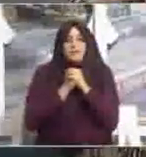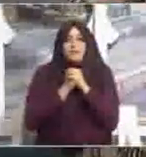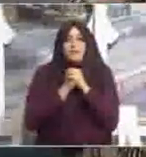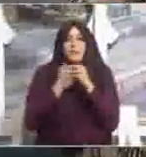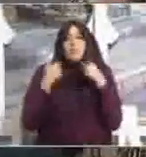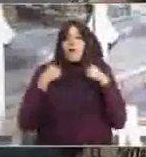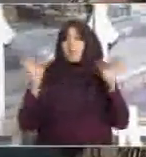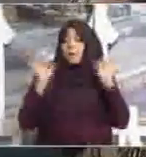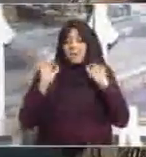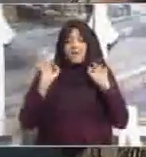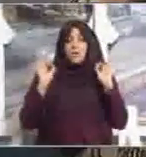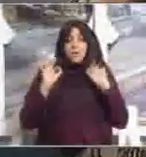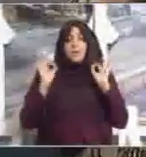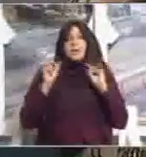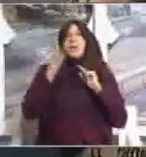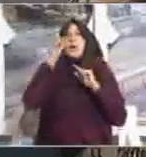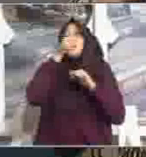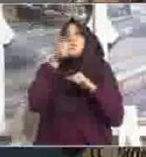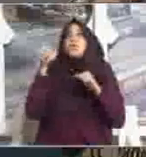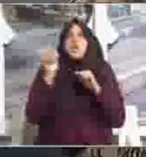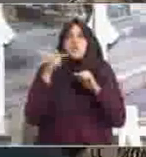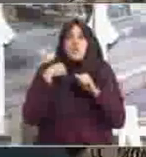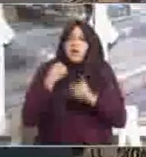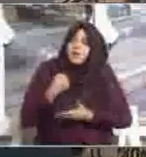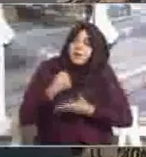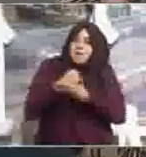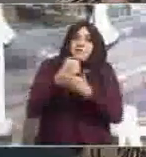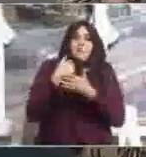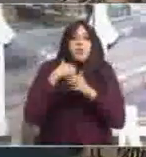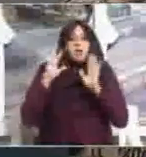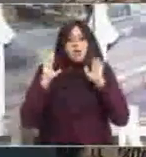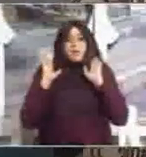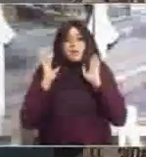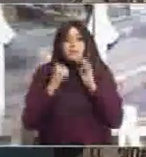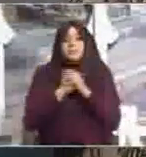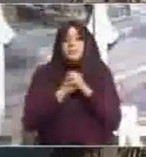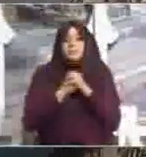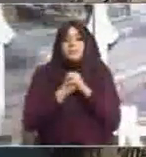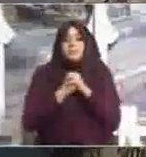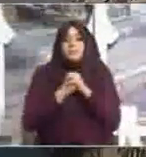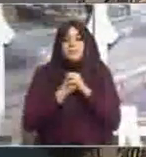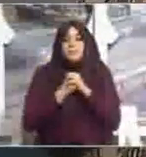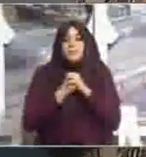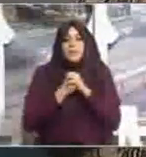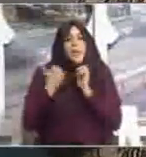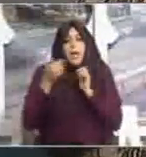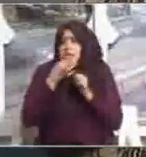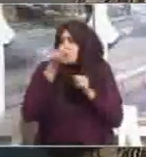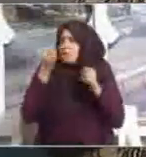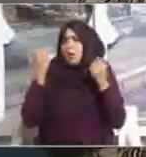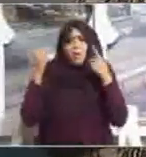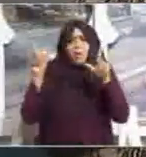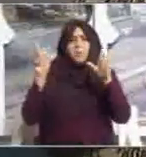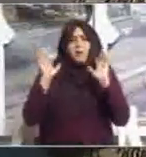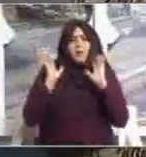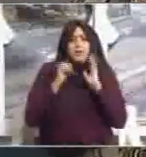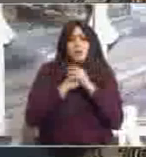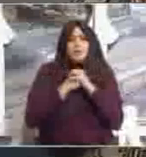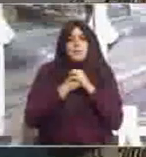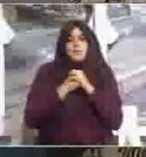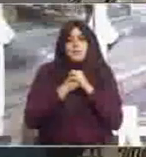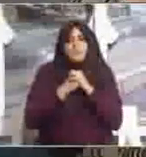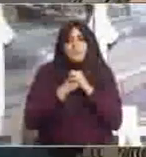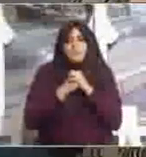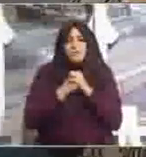بمعنى ما عندي حتى واحد، عندي غير أنت برك، لذلك قلت حسبي الله ونعم الوكيل. أما هي تقول من حقها تقول حسبي الله ومن واكن،